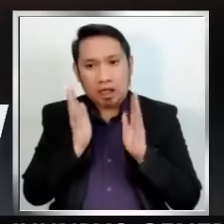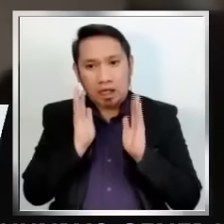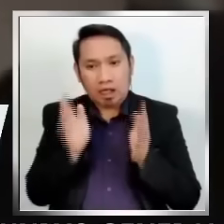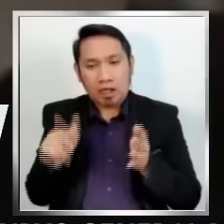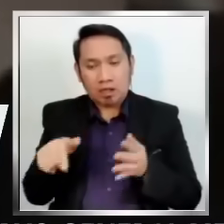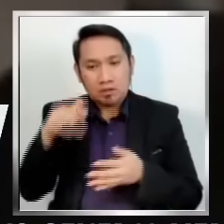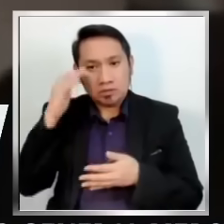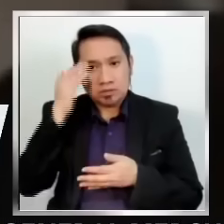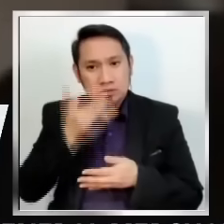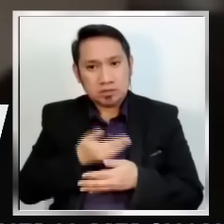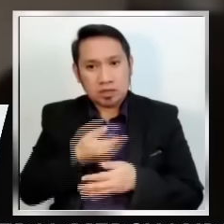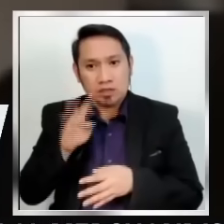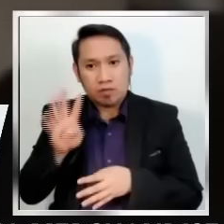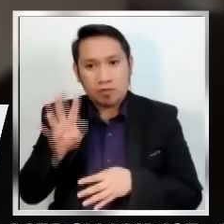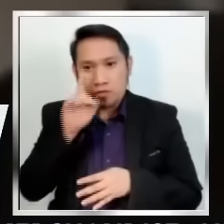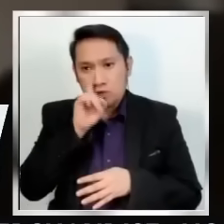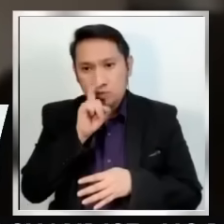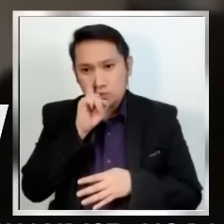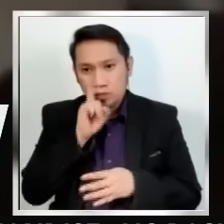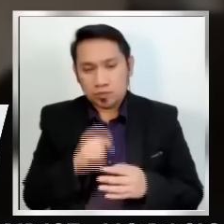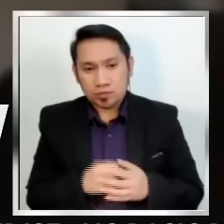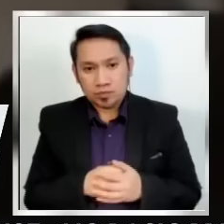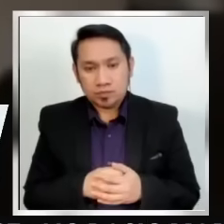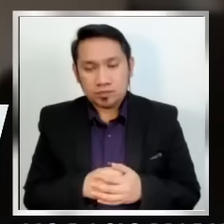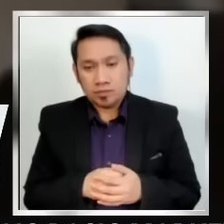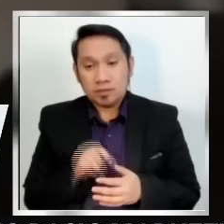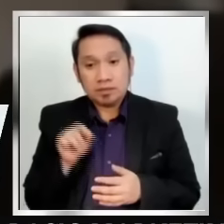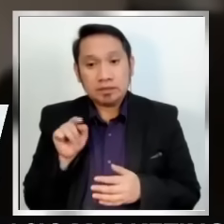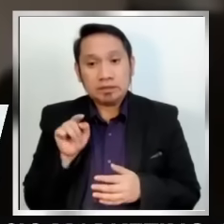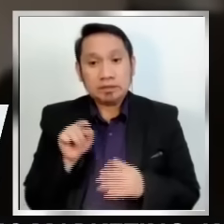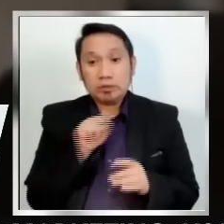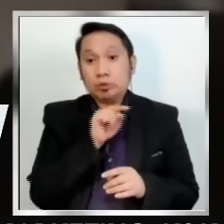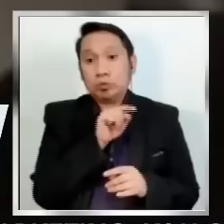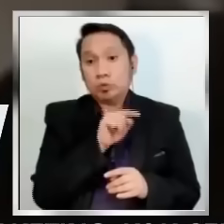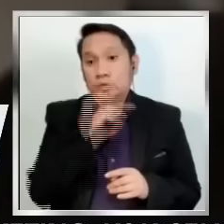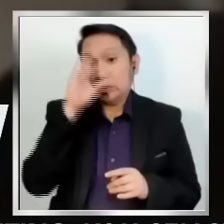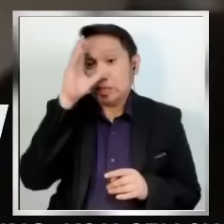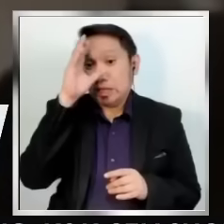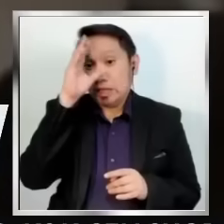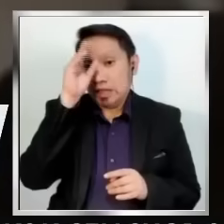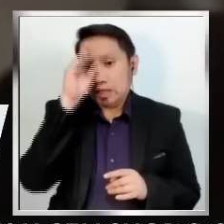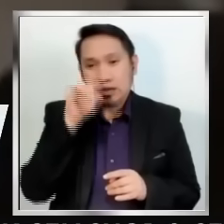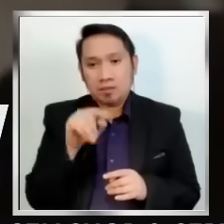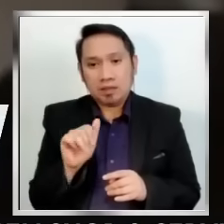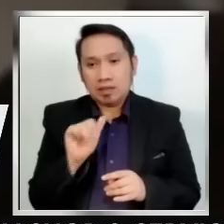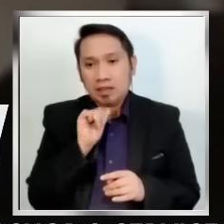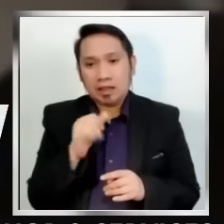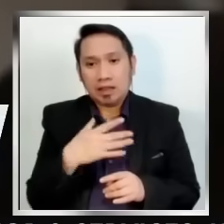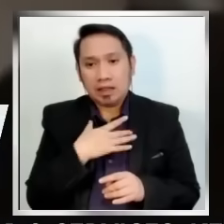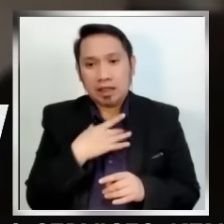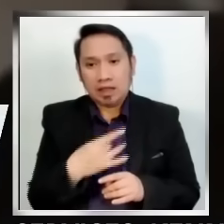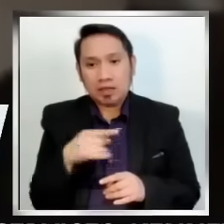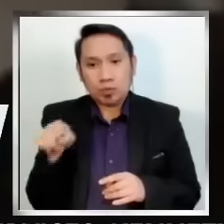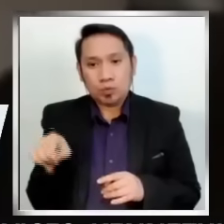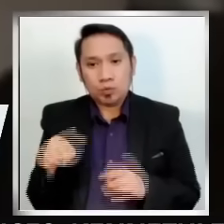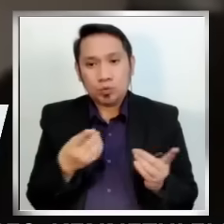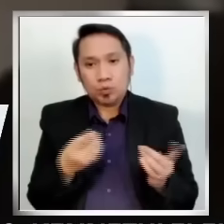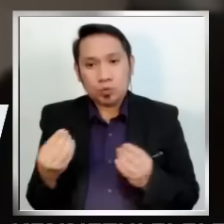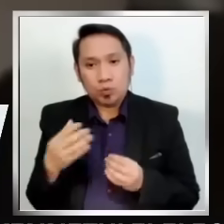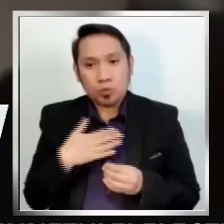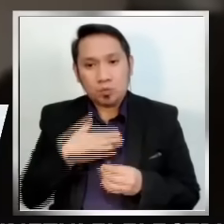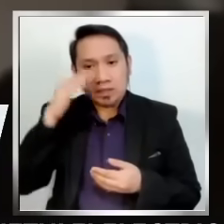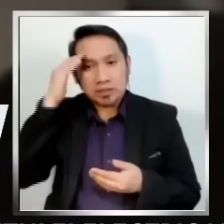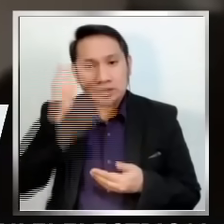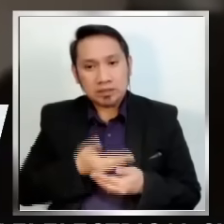lang. Meron silang hindi nagustuhan action sa anak ko. Kaya